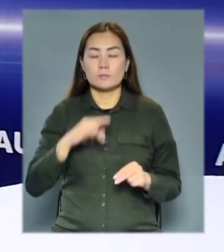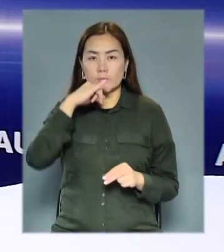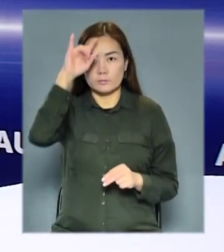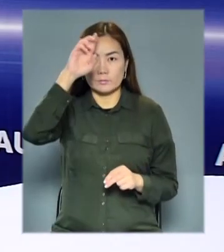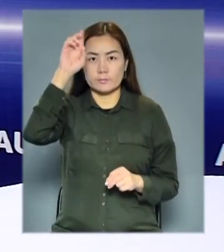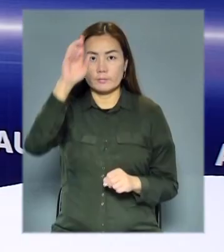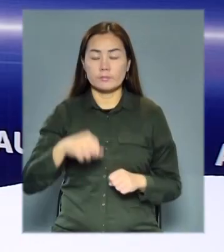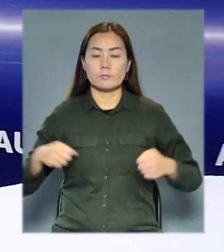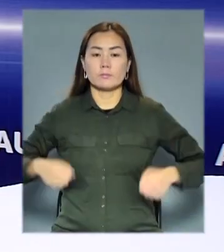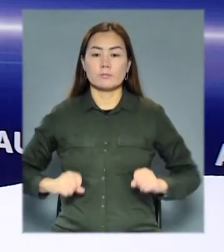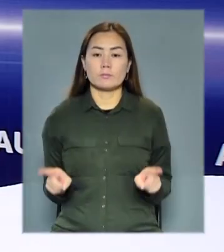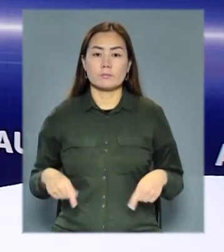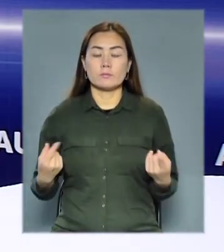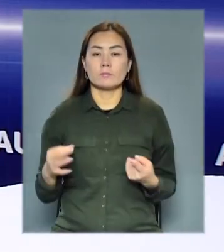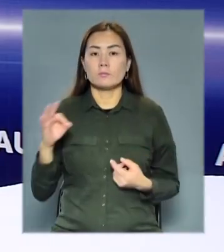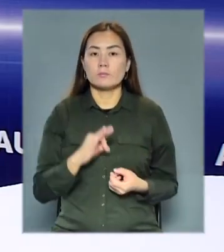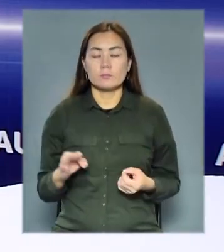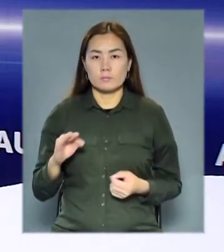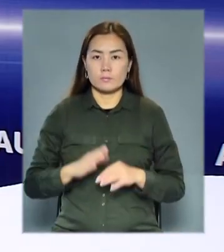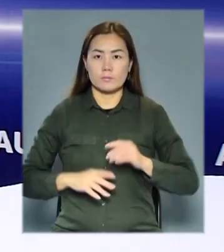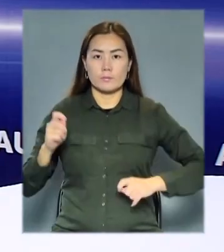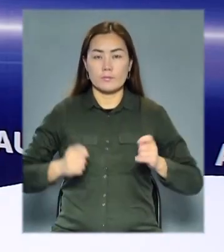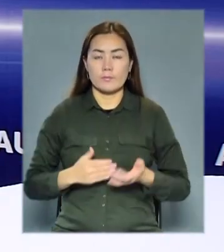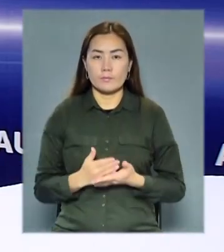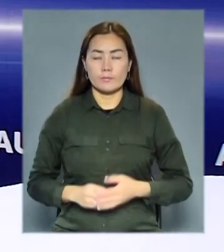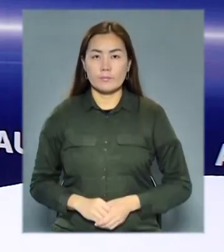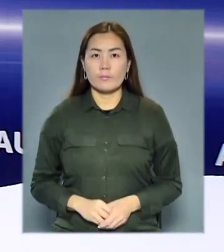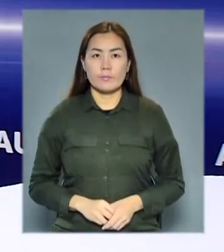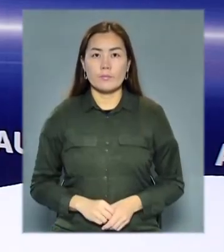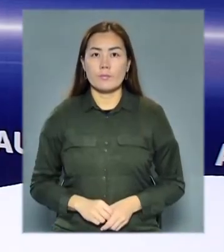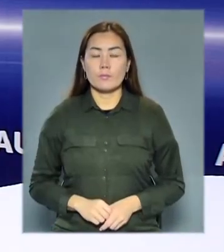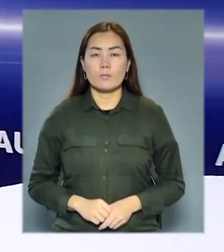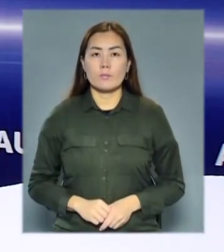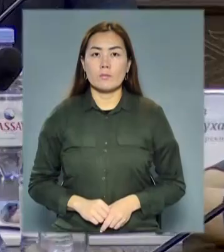Қазақстан мемлекет пен құқықтың дамуы тенденциясы» атты ғылыми семинар өтті.